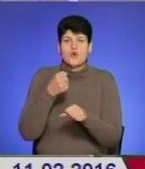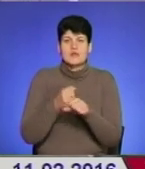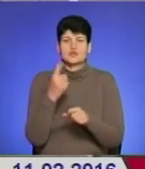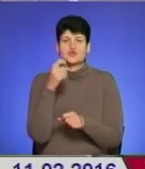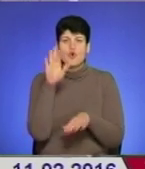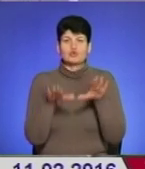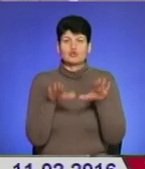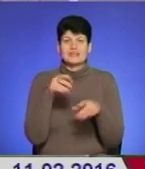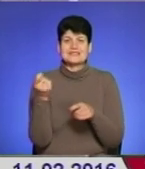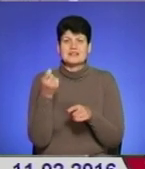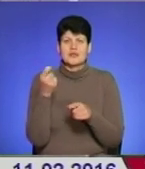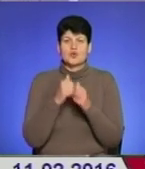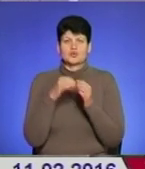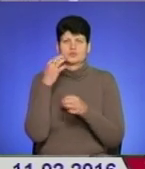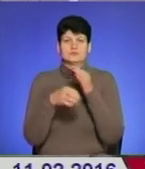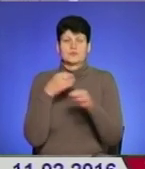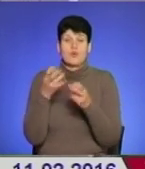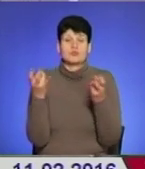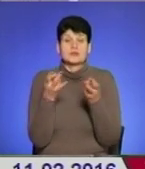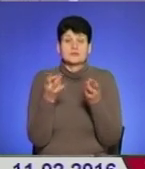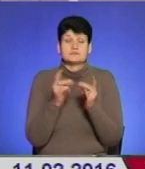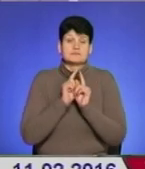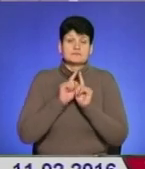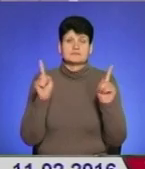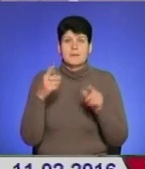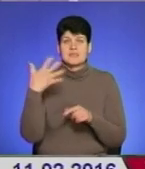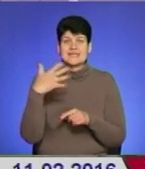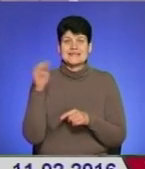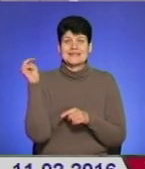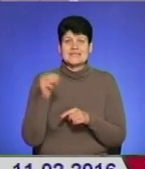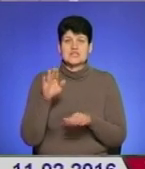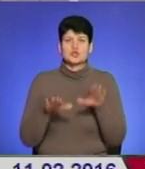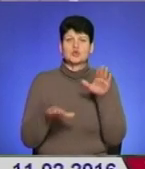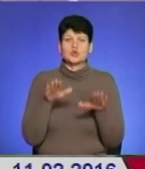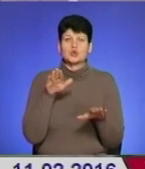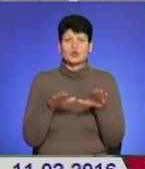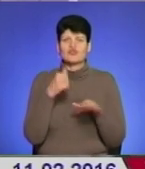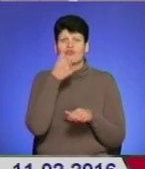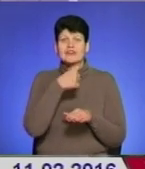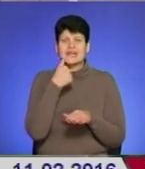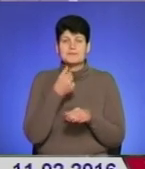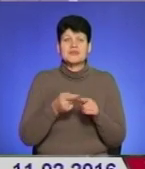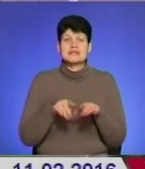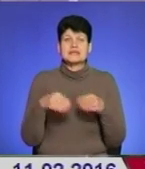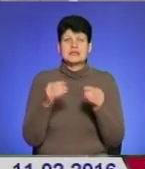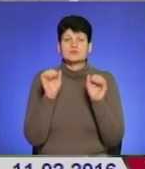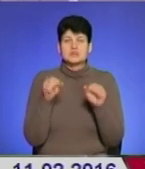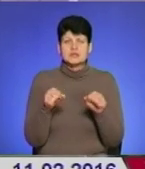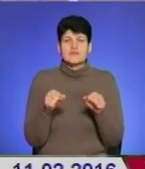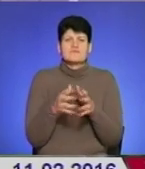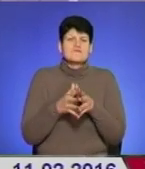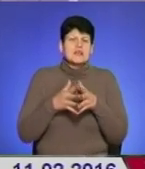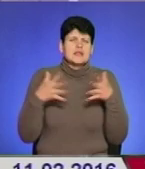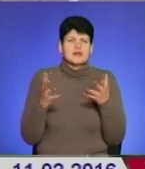зерна щодоби. Його потреба просто унікальна – майже 50 тисяч тонн в рік. Це дасть автоматичну роботу